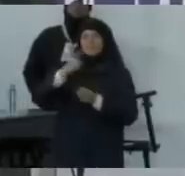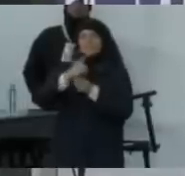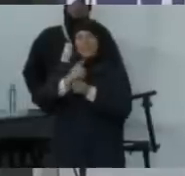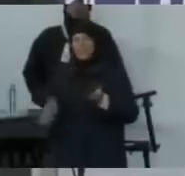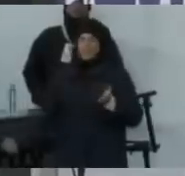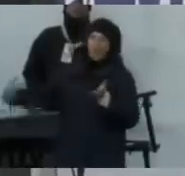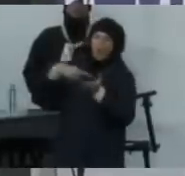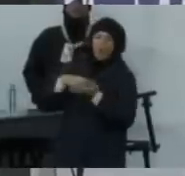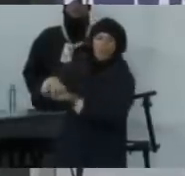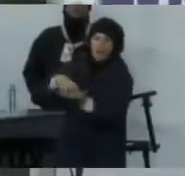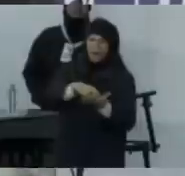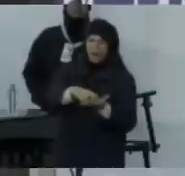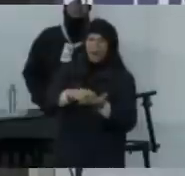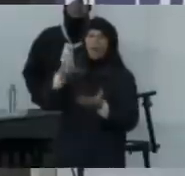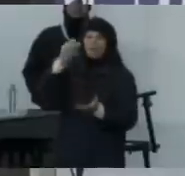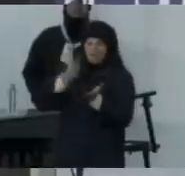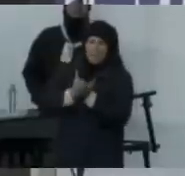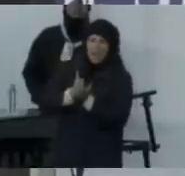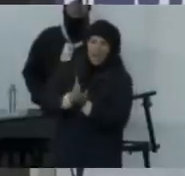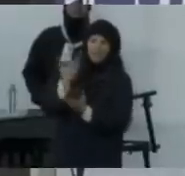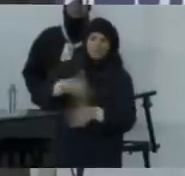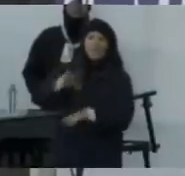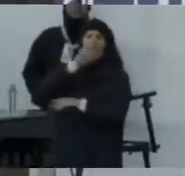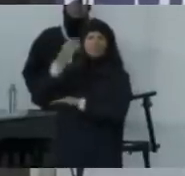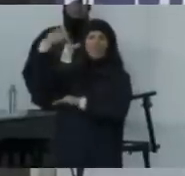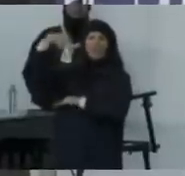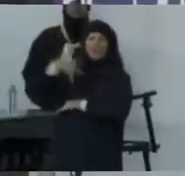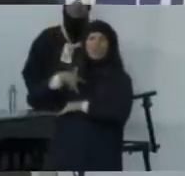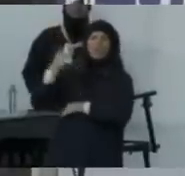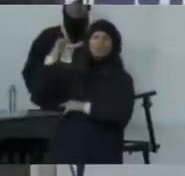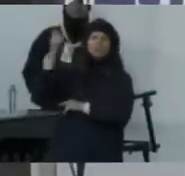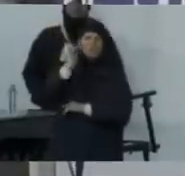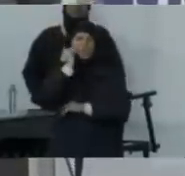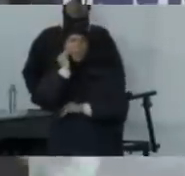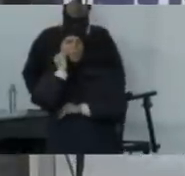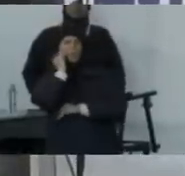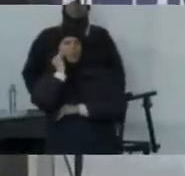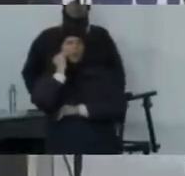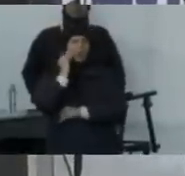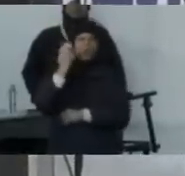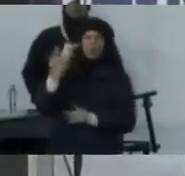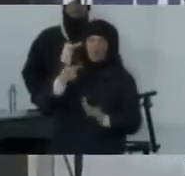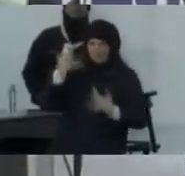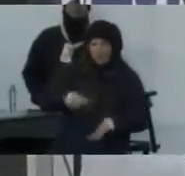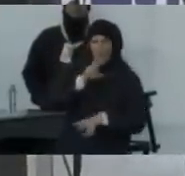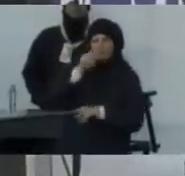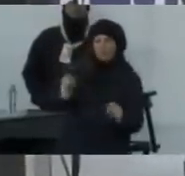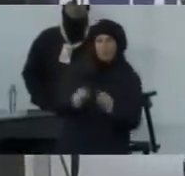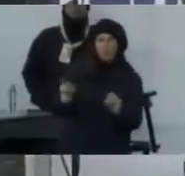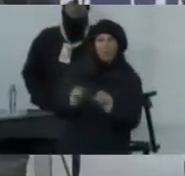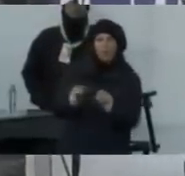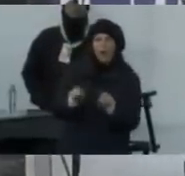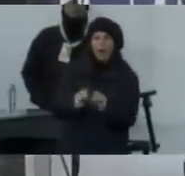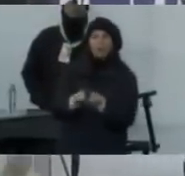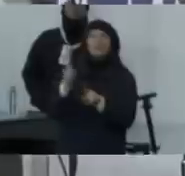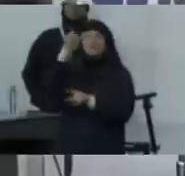che dicevamo noi, che dicevo io 5-6 anni fa, che la truffa di questo secolo, degli ultimi 30 anni, di questi